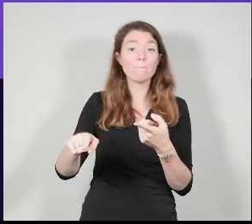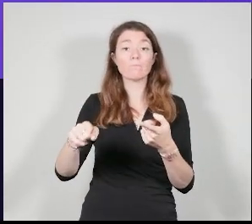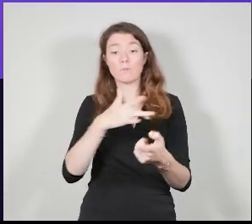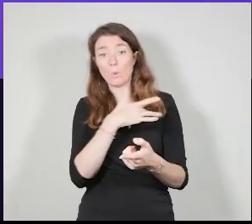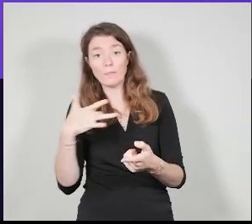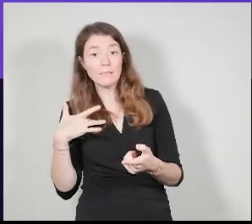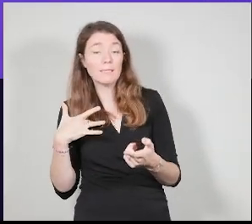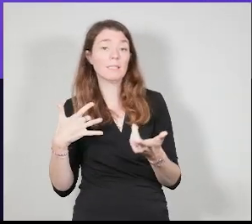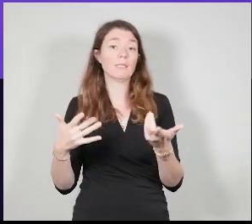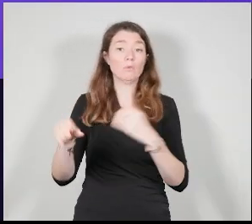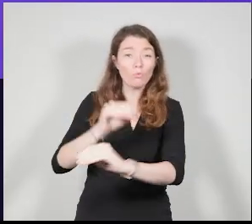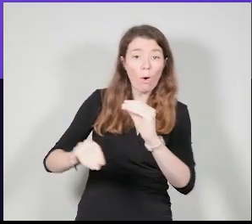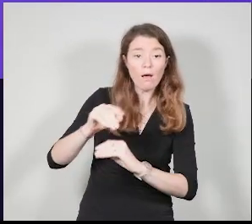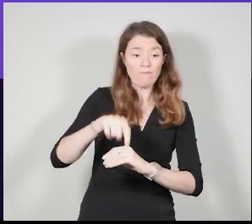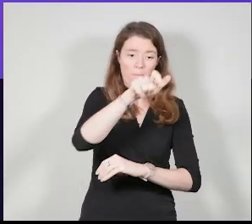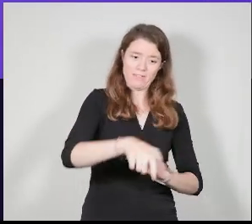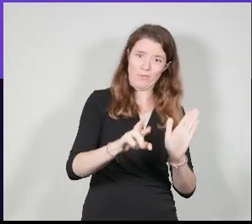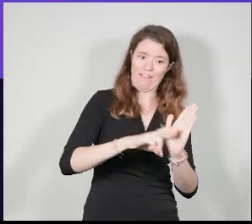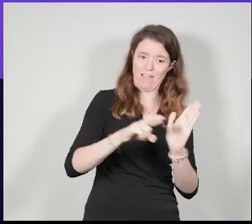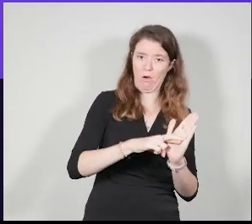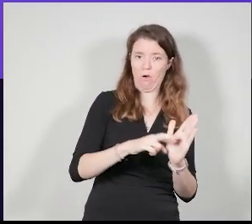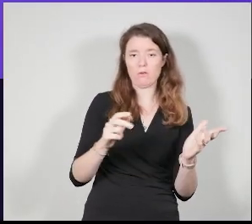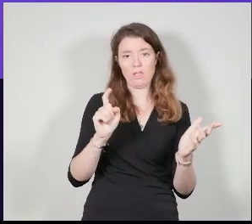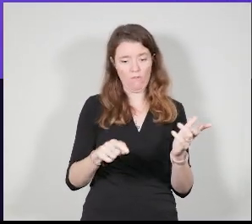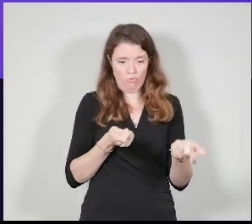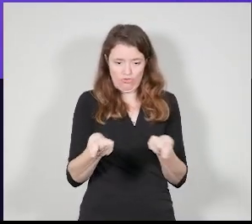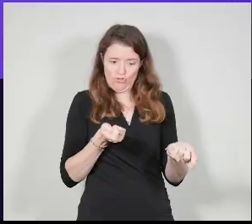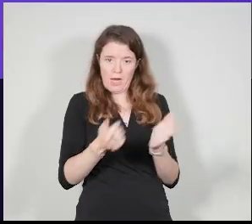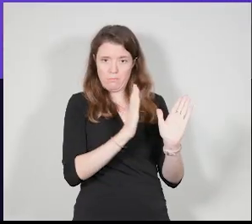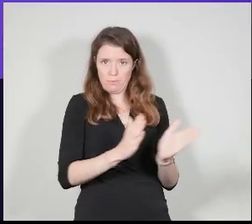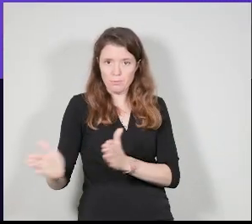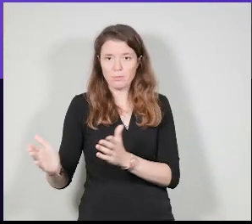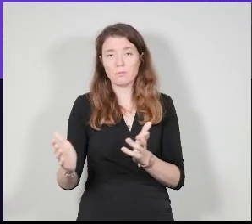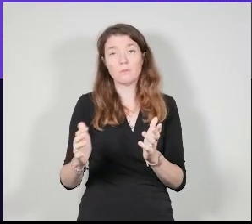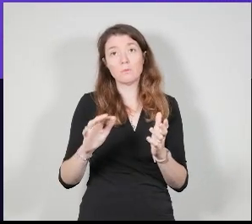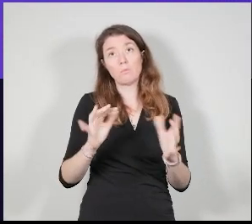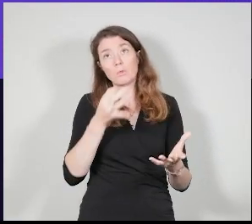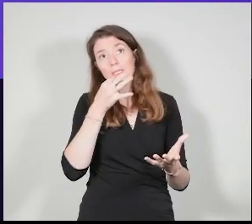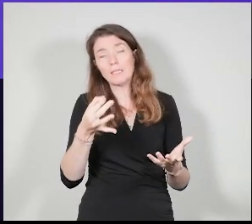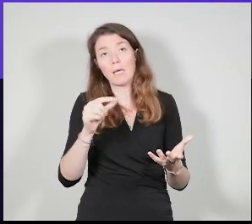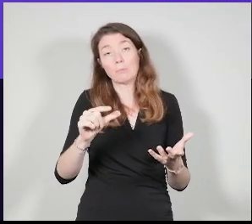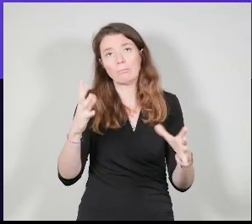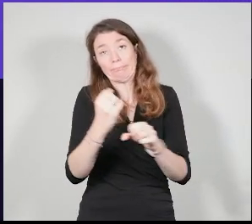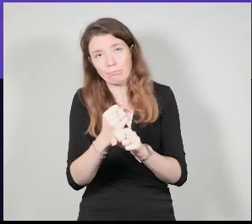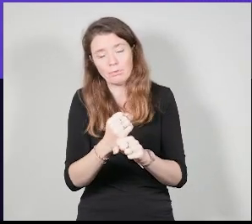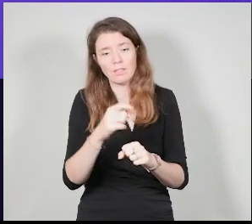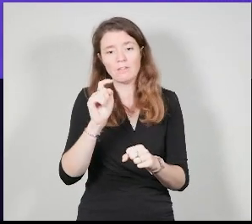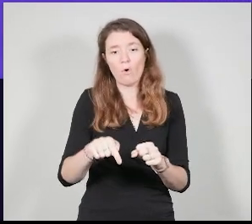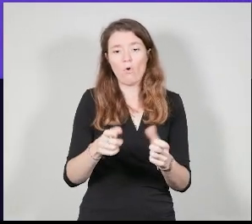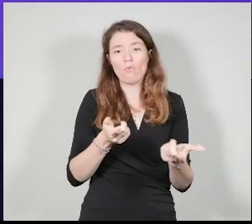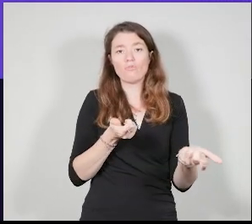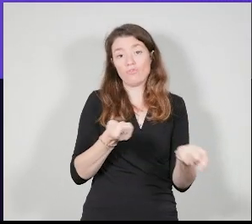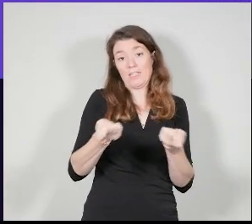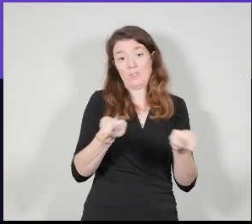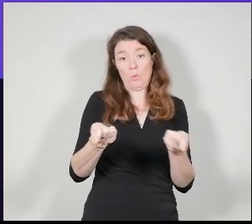sanitaire, qu'il faut des référents, donc en fait il faut des articulations, pour le dire de manière un peu rapide, il faut des articulations